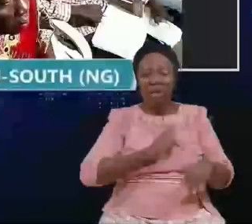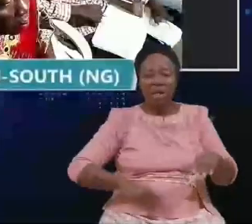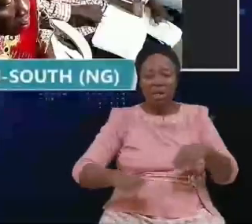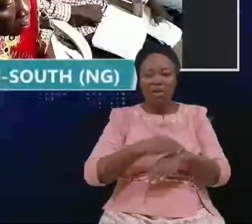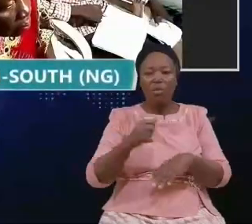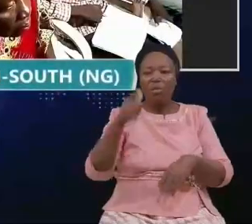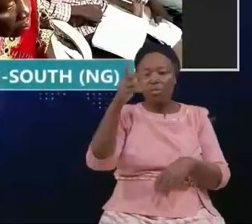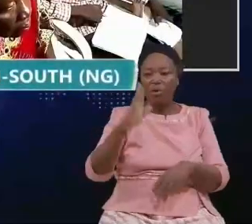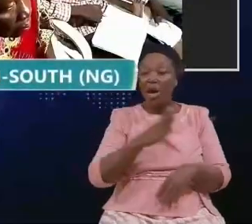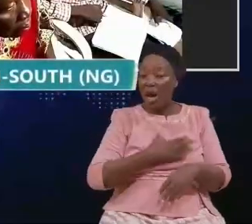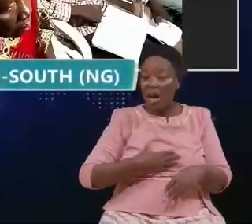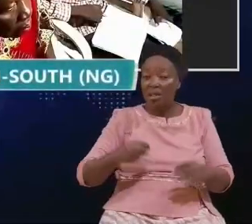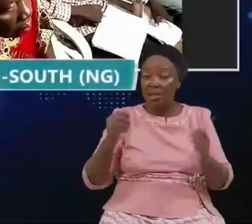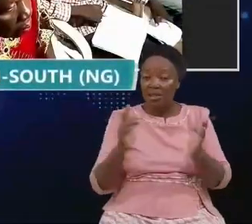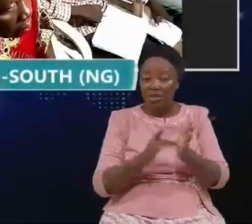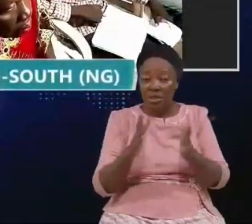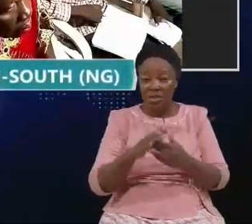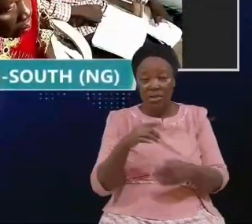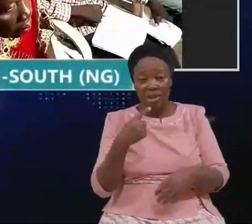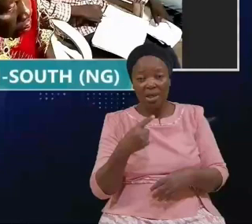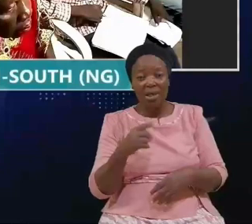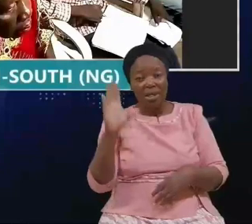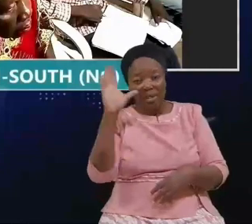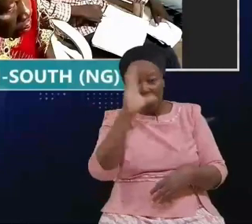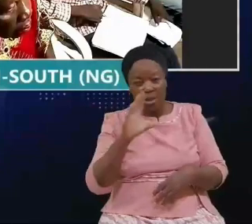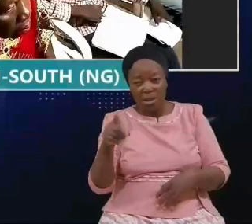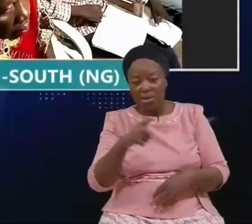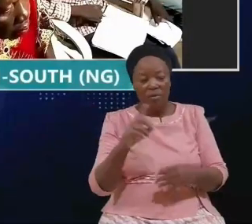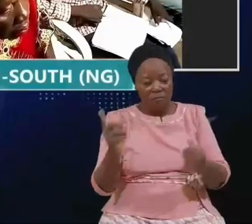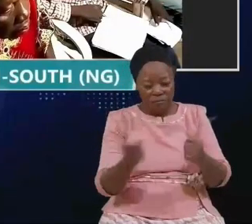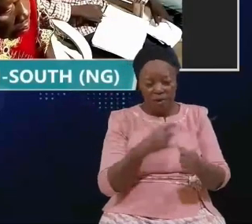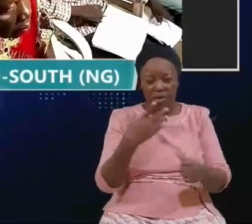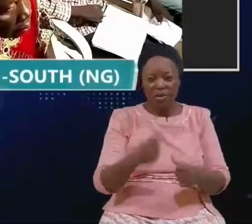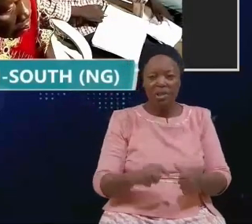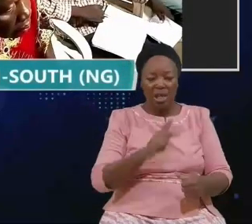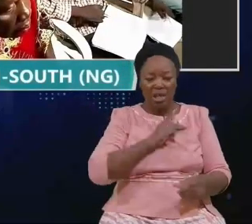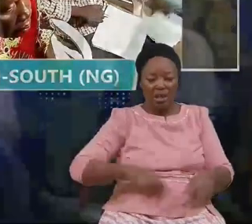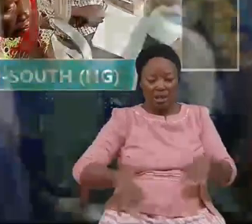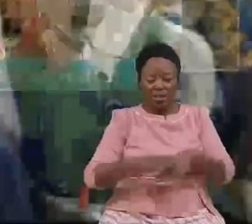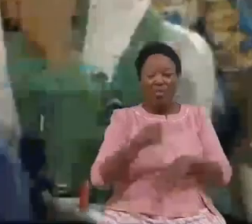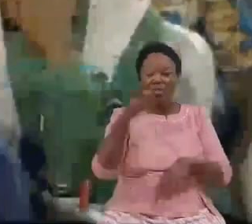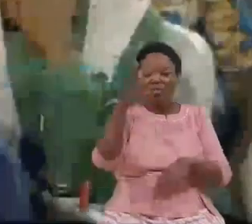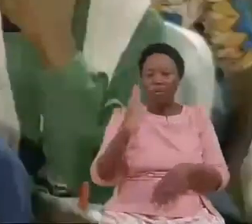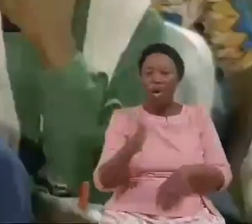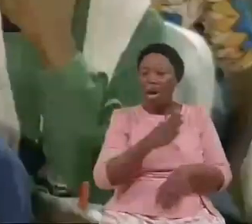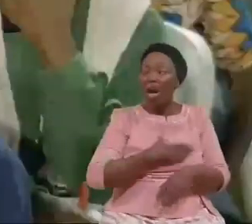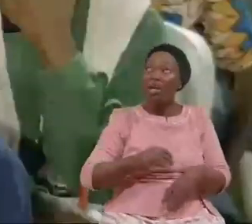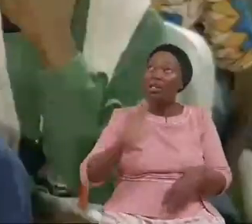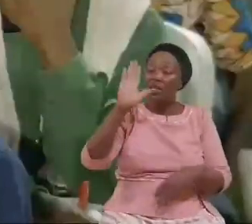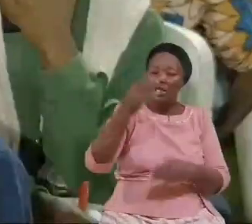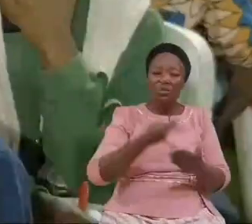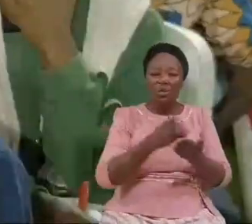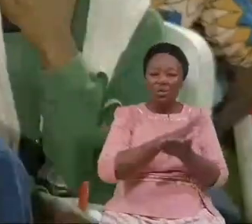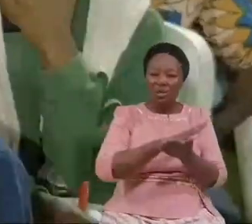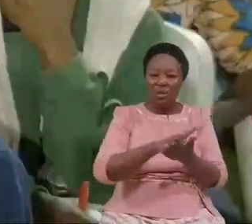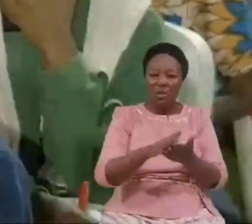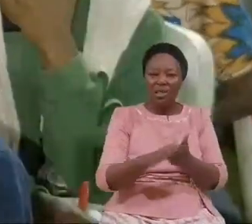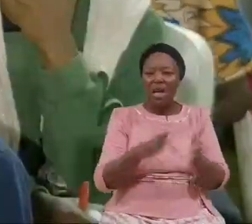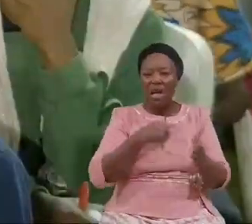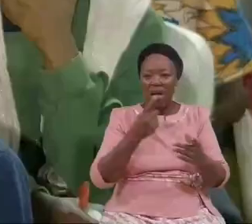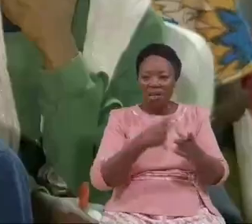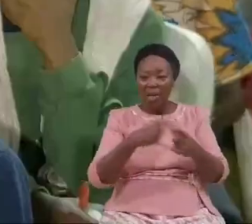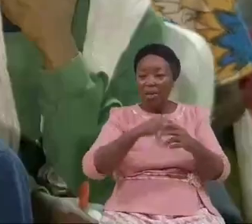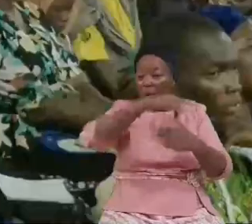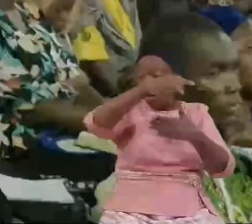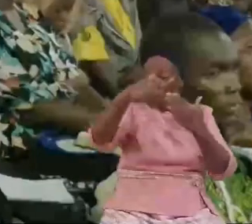et Jésus a de chercher premièrement le royaume de Dieu et Sa justice et toutes ces